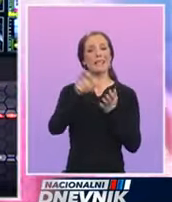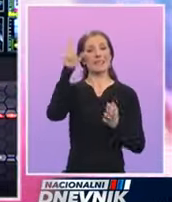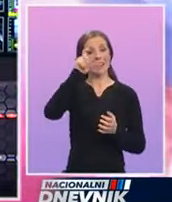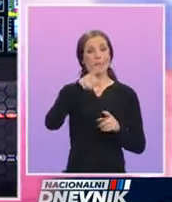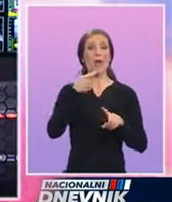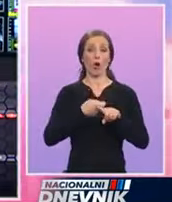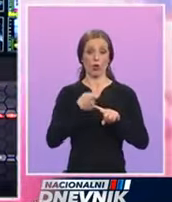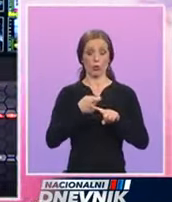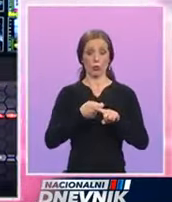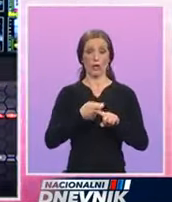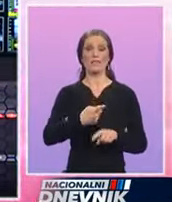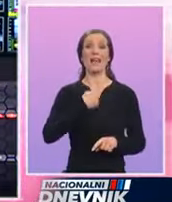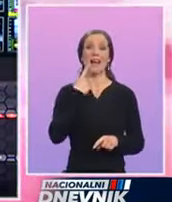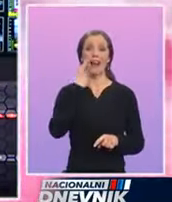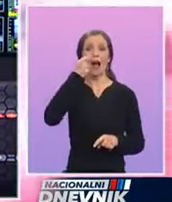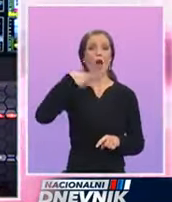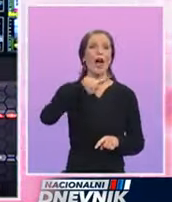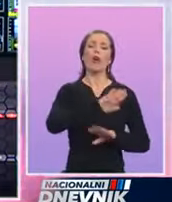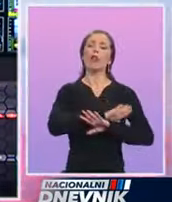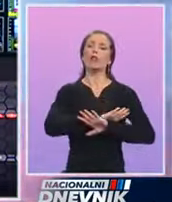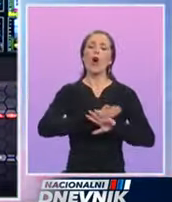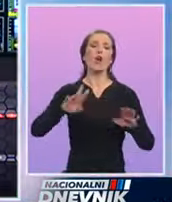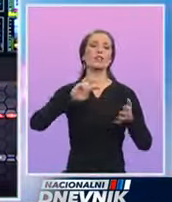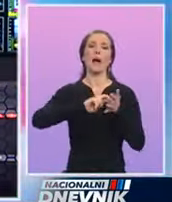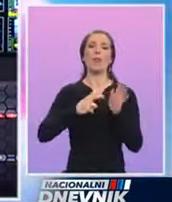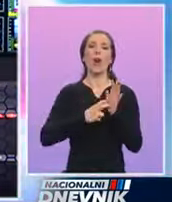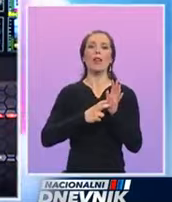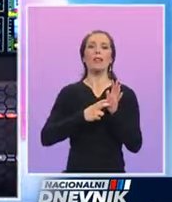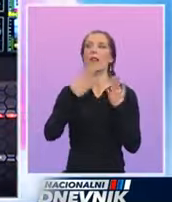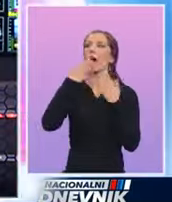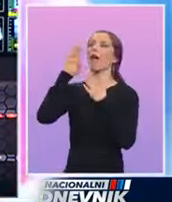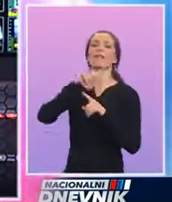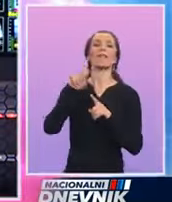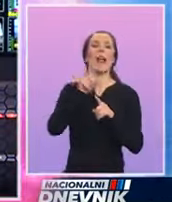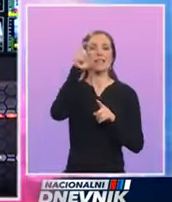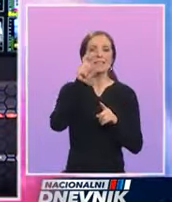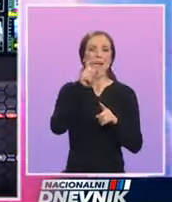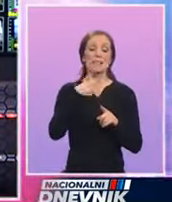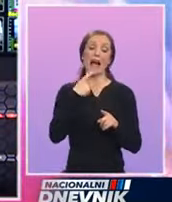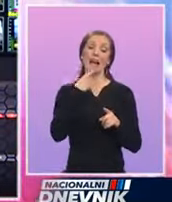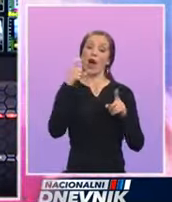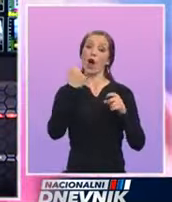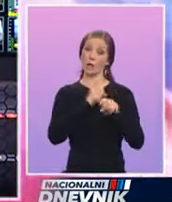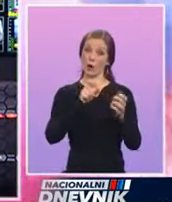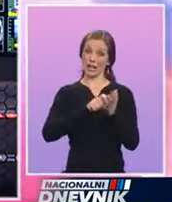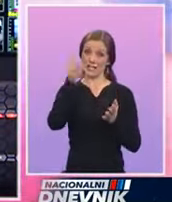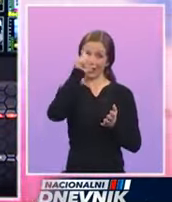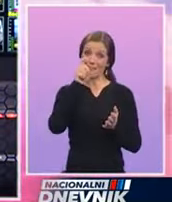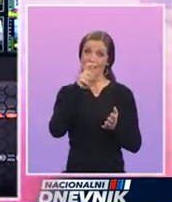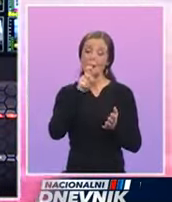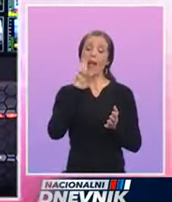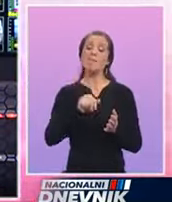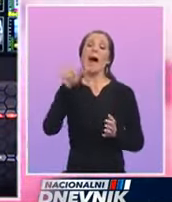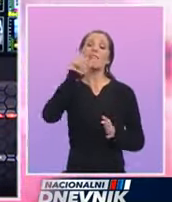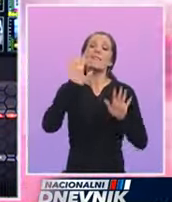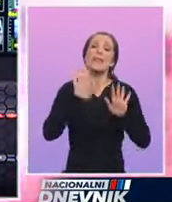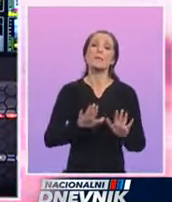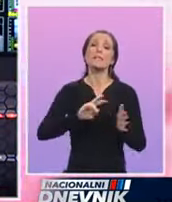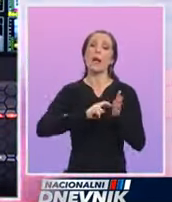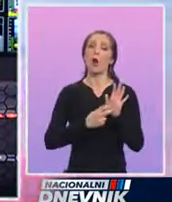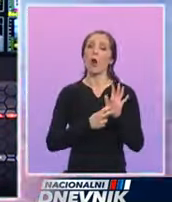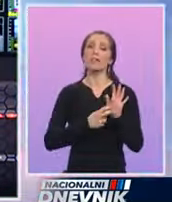Koštunica izjavio je da je narodu dosta politike koja nije srpska i dodao da ta stranka na izbor izlazi sa srpskom politikom kojom će